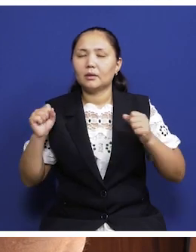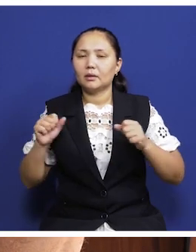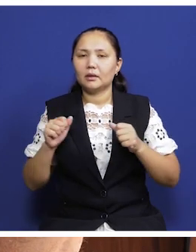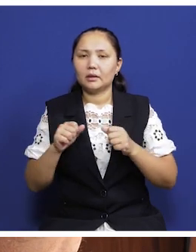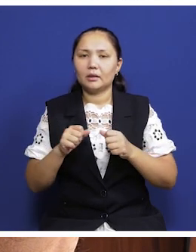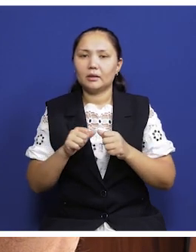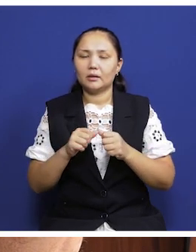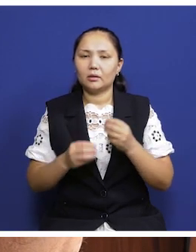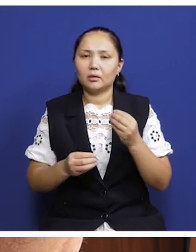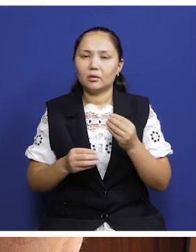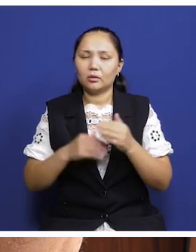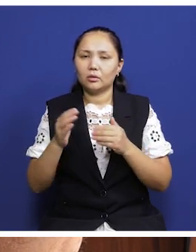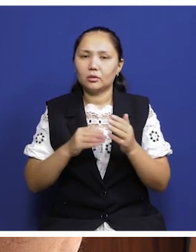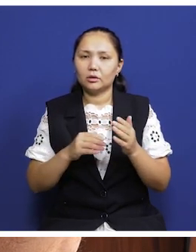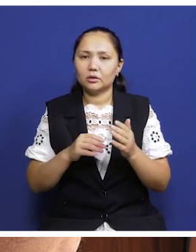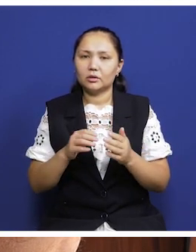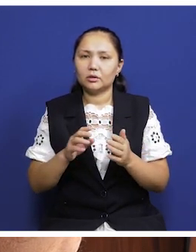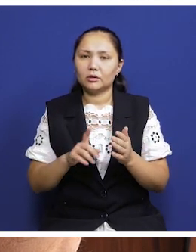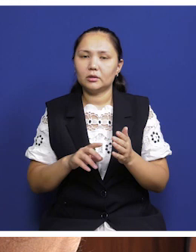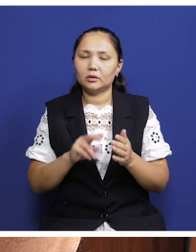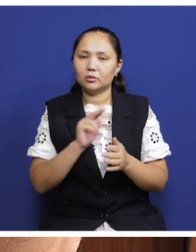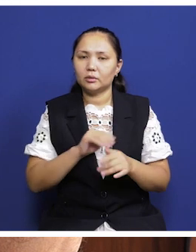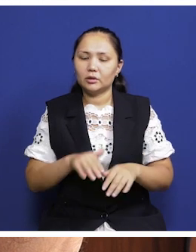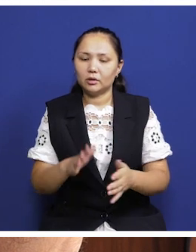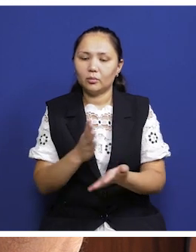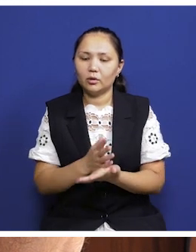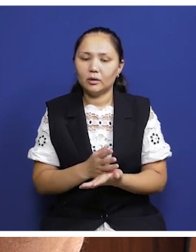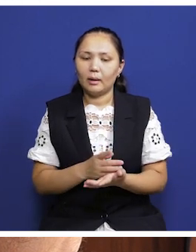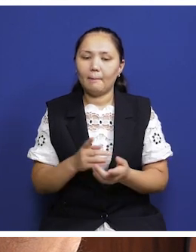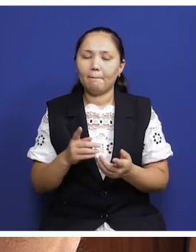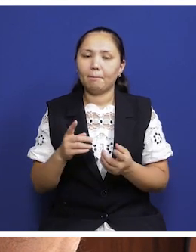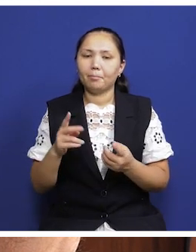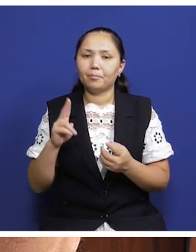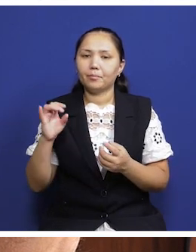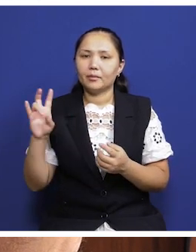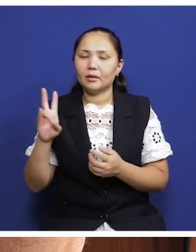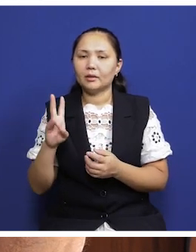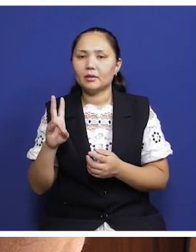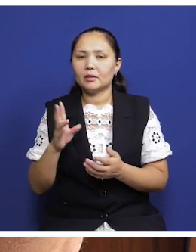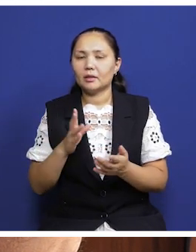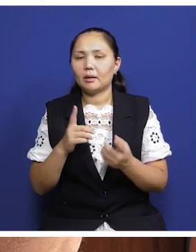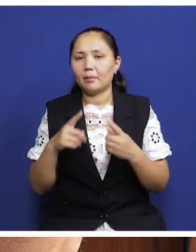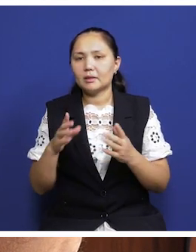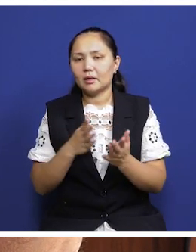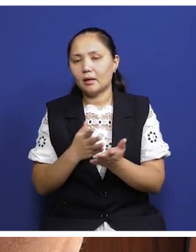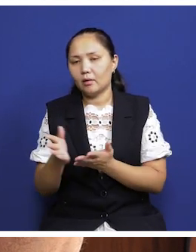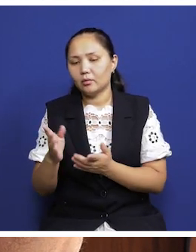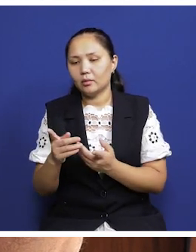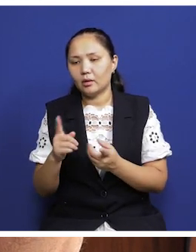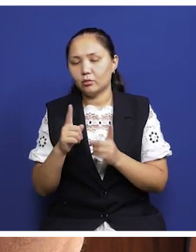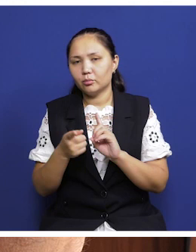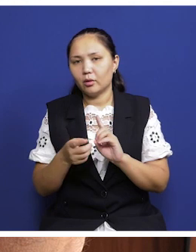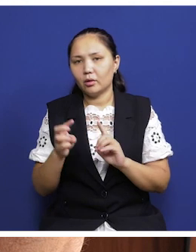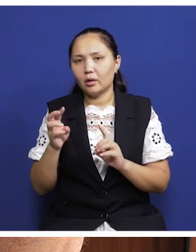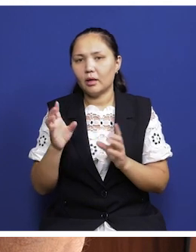берді. Қазіргі таңда мына имандылық саласын сабат ашу мына жаңа басқа дінге ауытқып кетпеу мәселесінде де мына